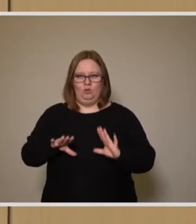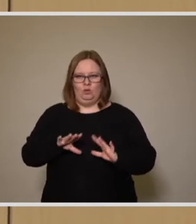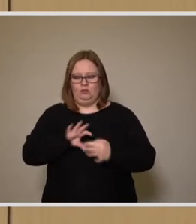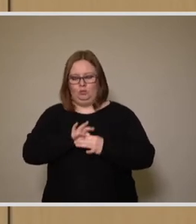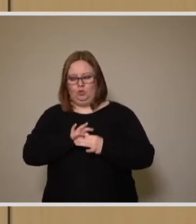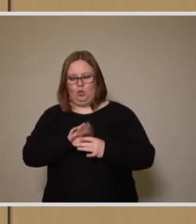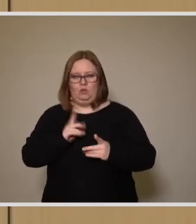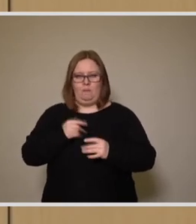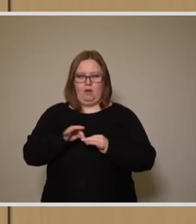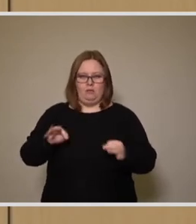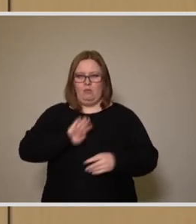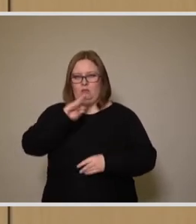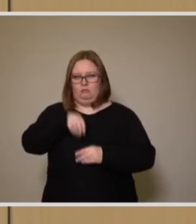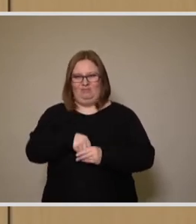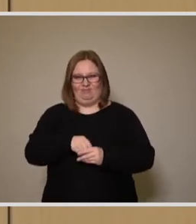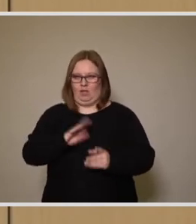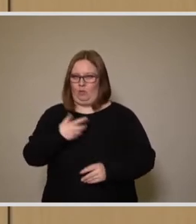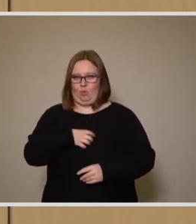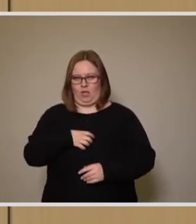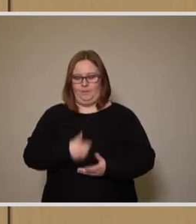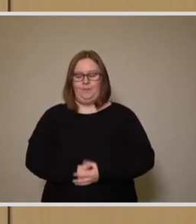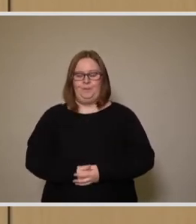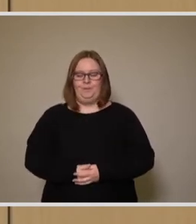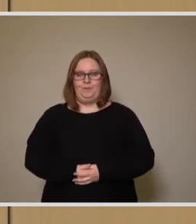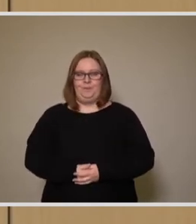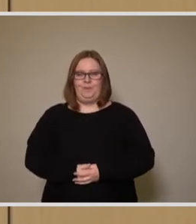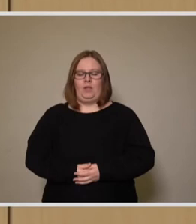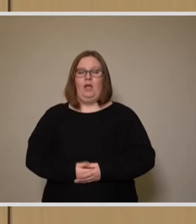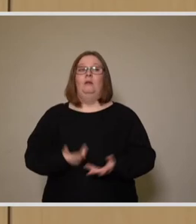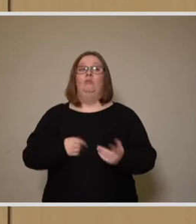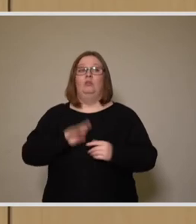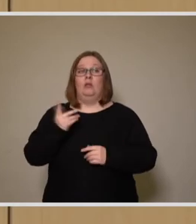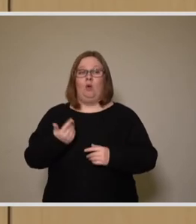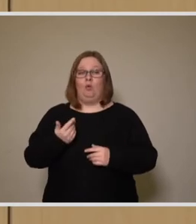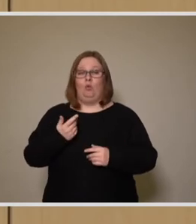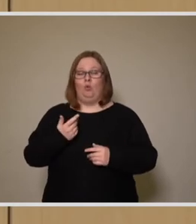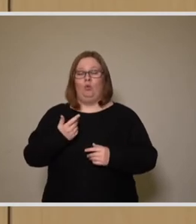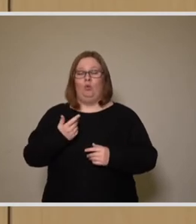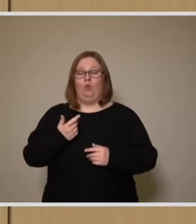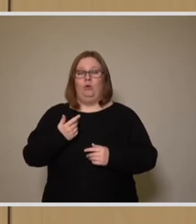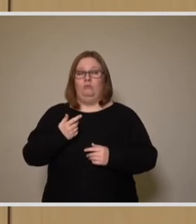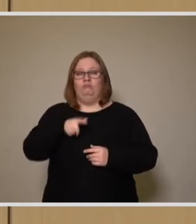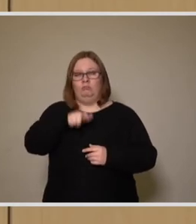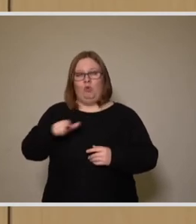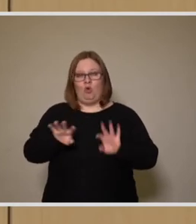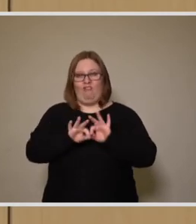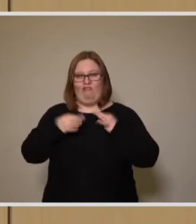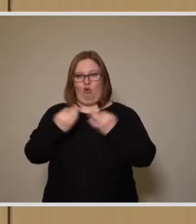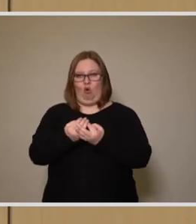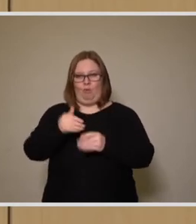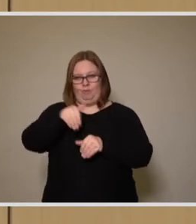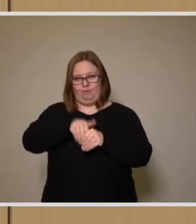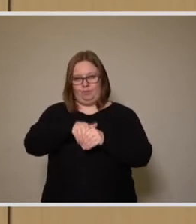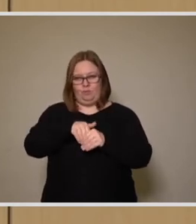bzw. Hygienemaßnahmen durchgeführt. Gegenstand des Bürgerforums werden natürlich